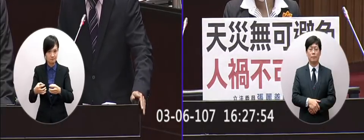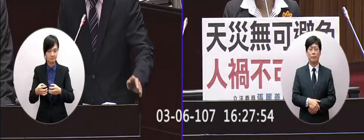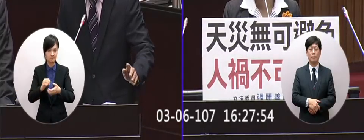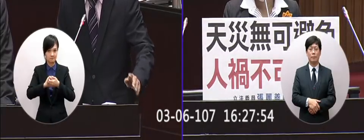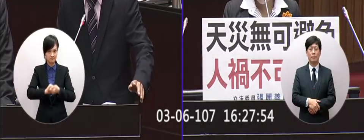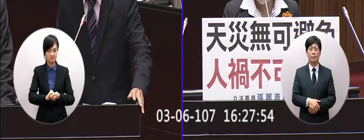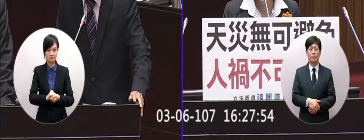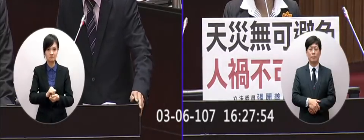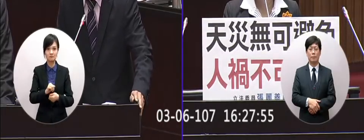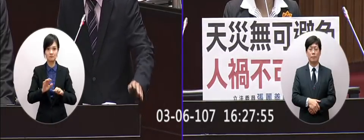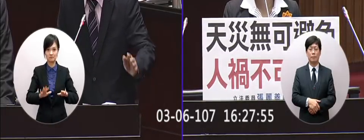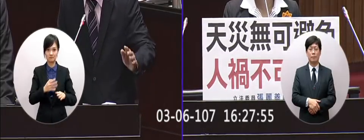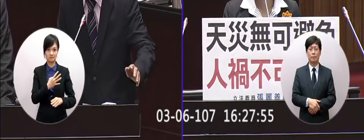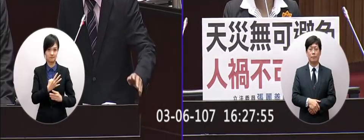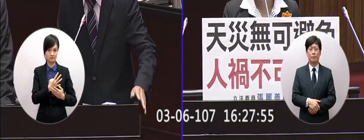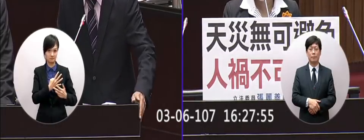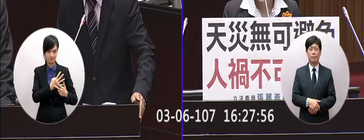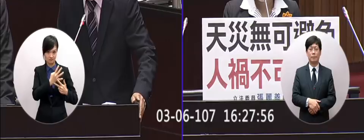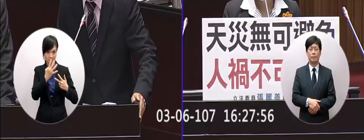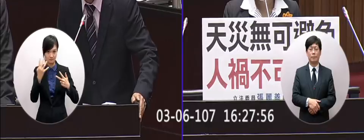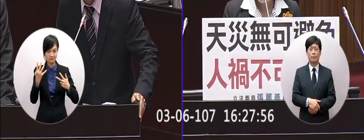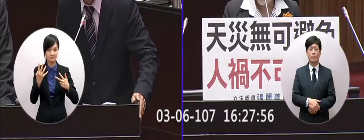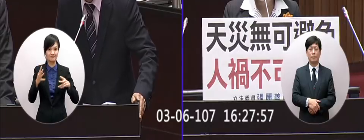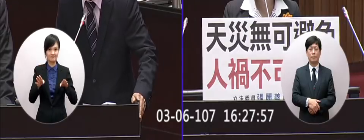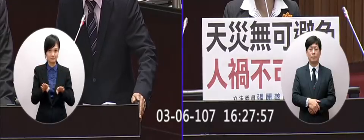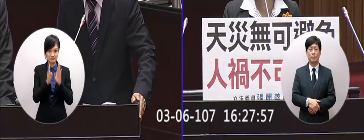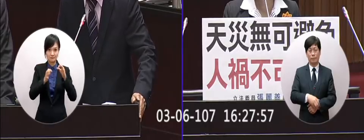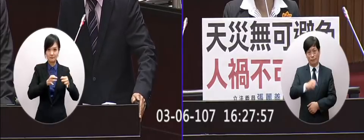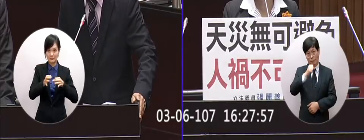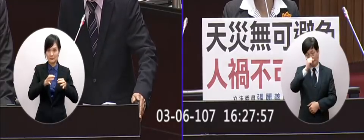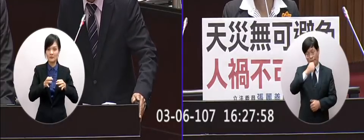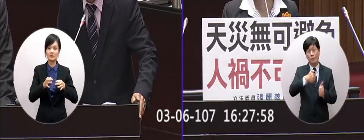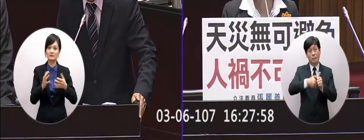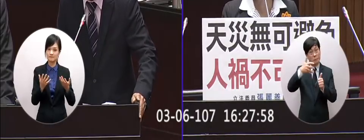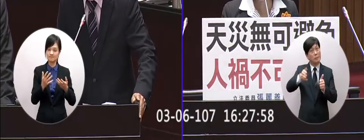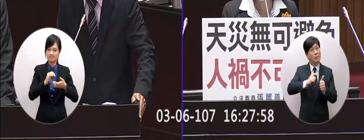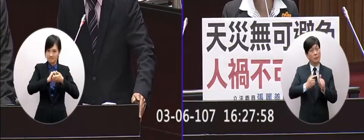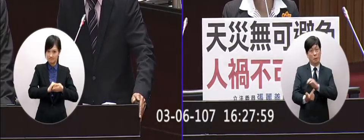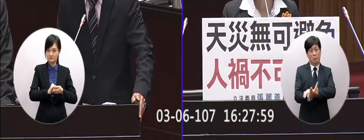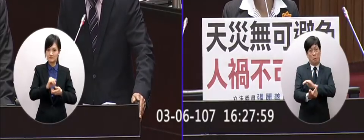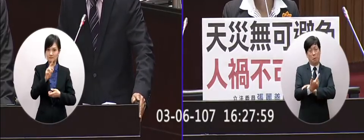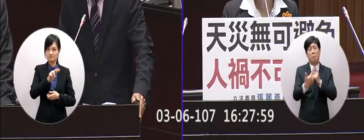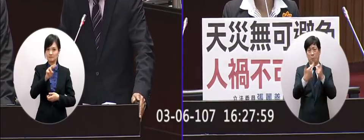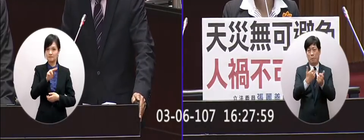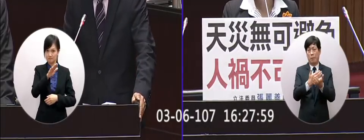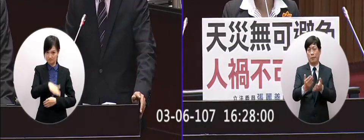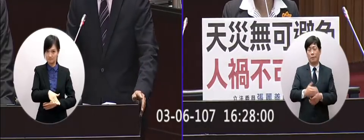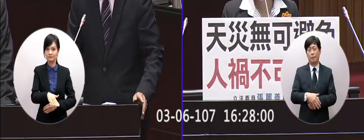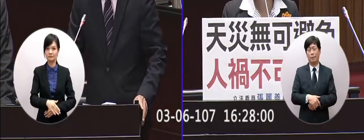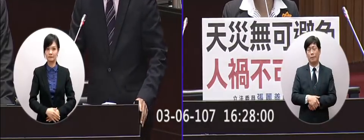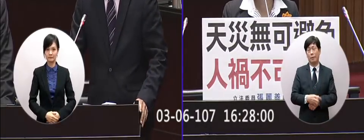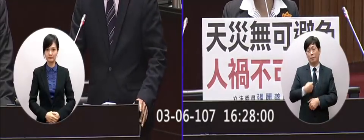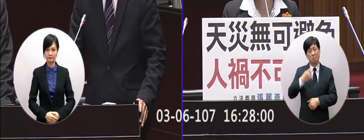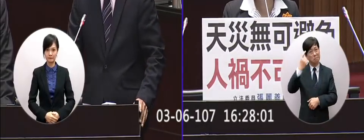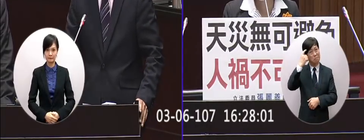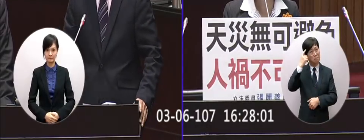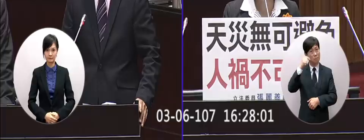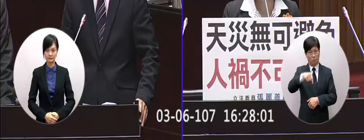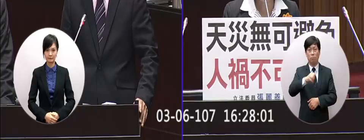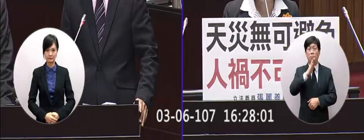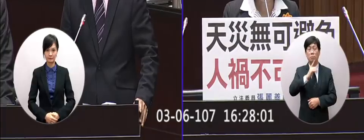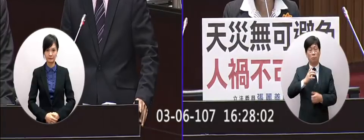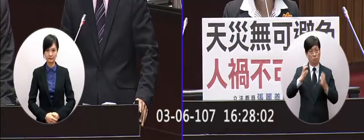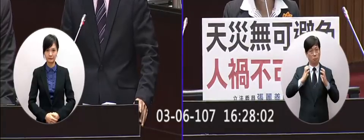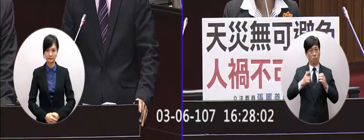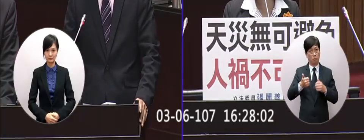的时候，台北国泰批发市场成交量绝对压在2000吨以下。 好，副主委，您赶快因应，我觉得这是负责任